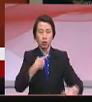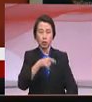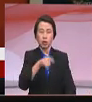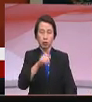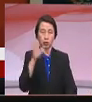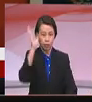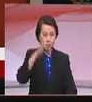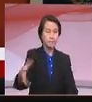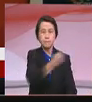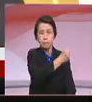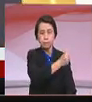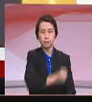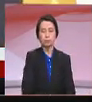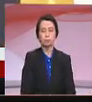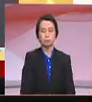ini.